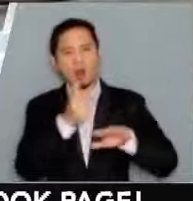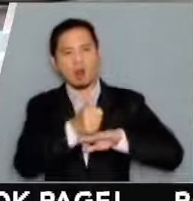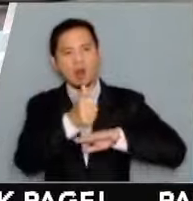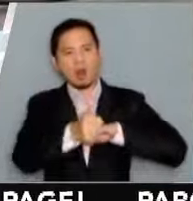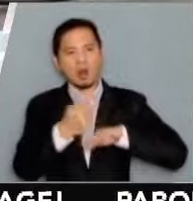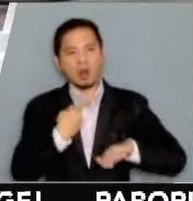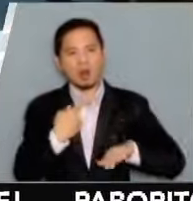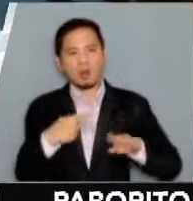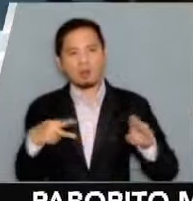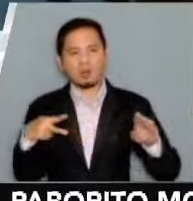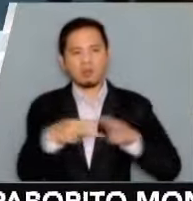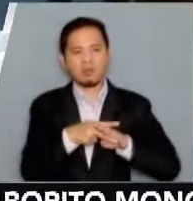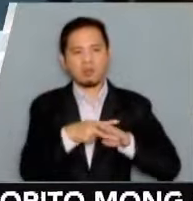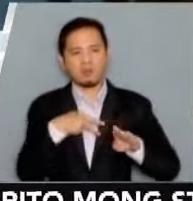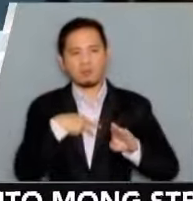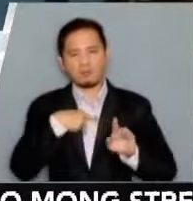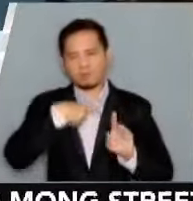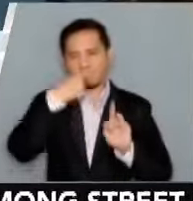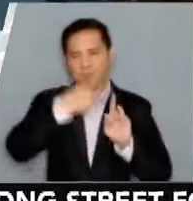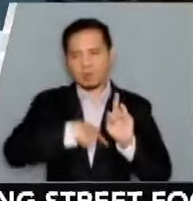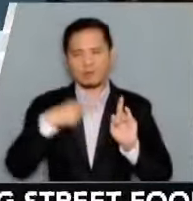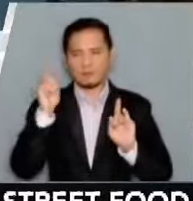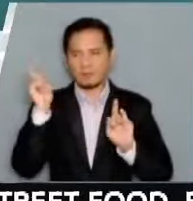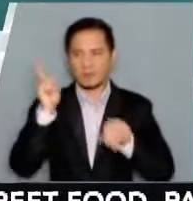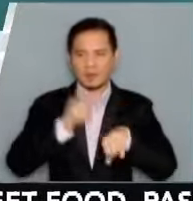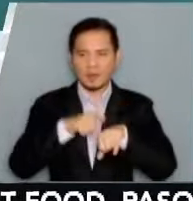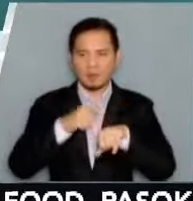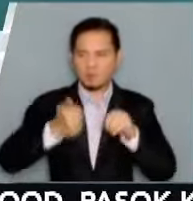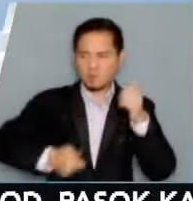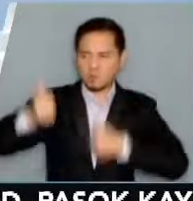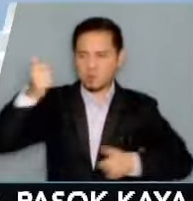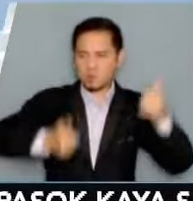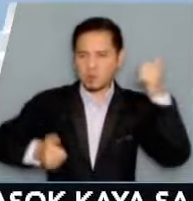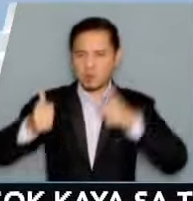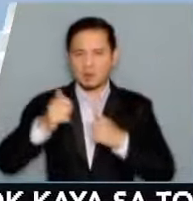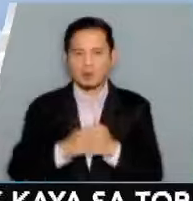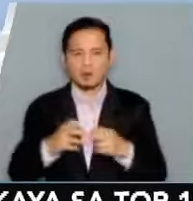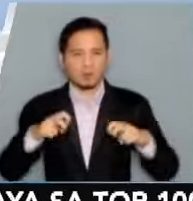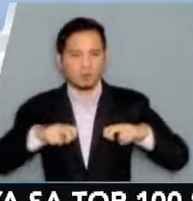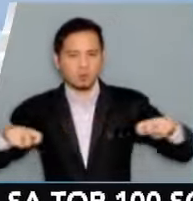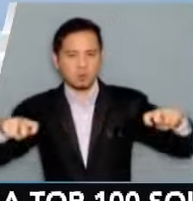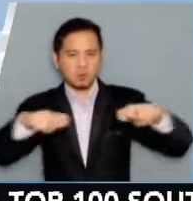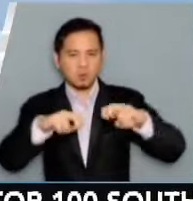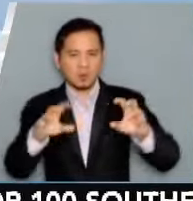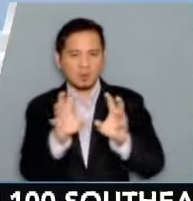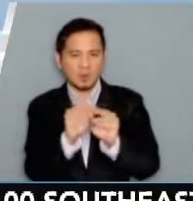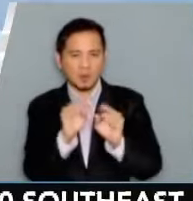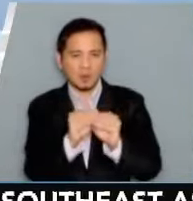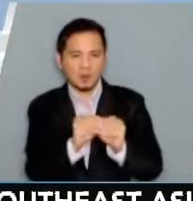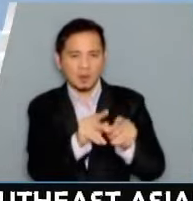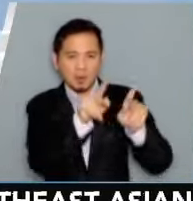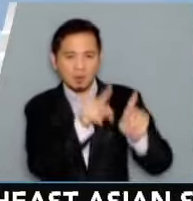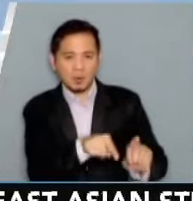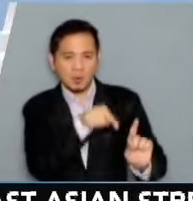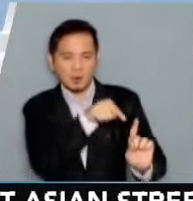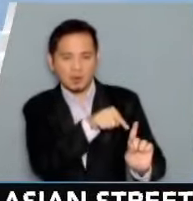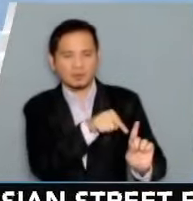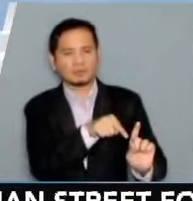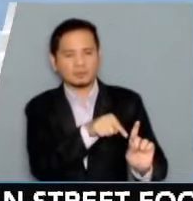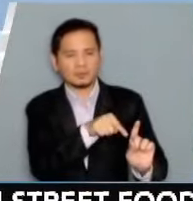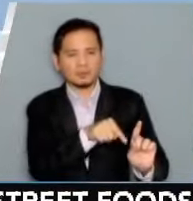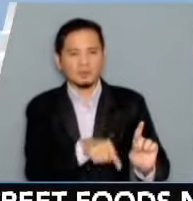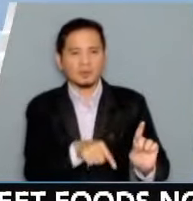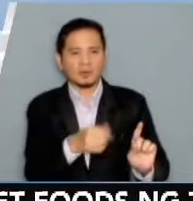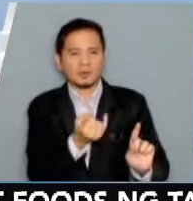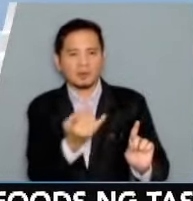ngayon naman ibinunyag ng Senate committee on games and amusement Vice chairperson na may isang alias person B na TL Pit beses umanong tumama